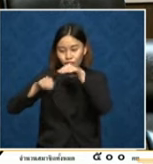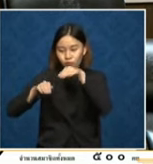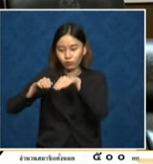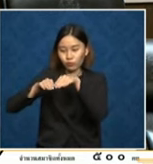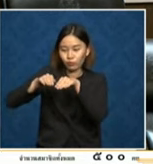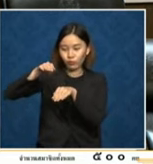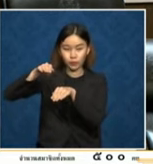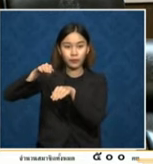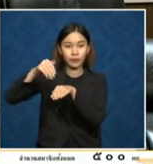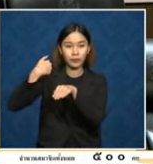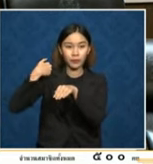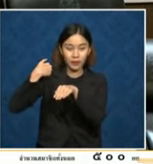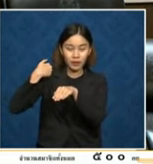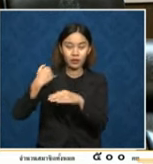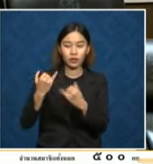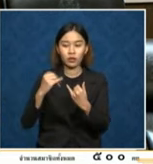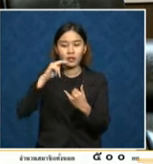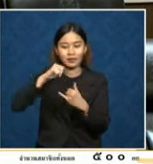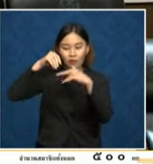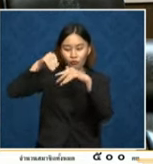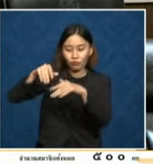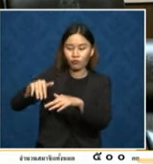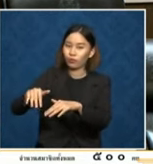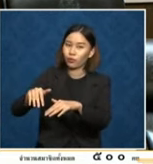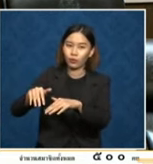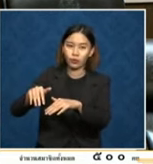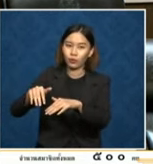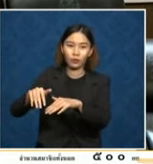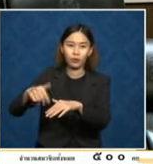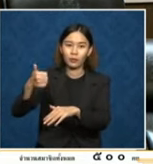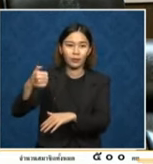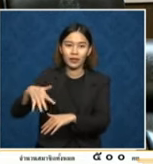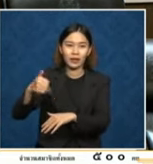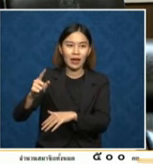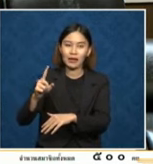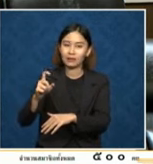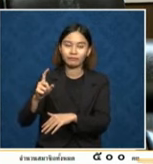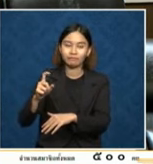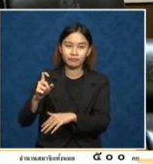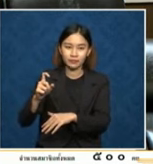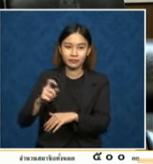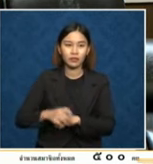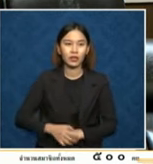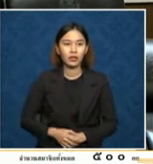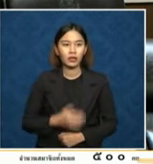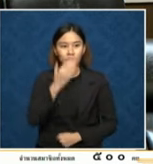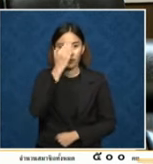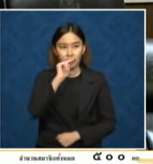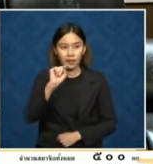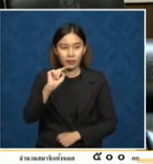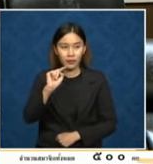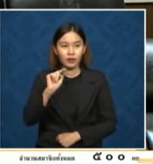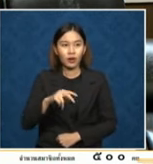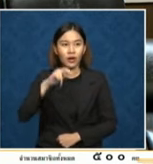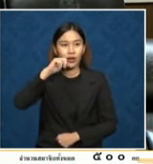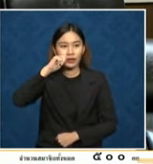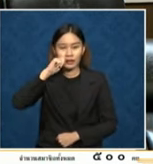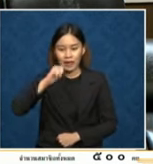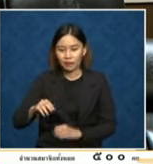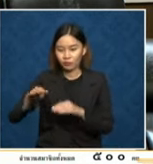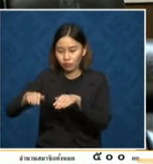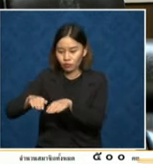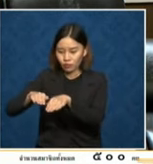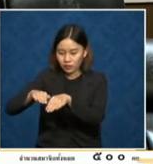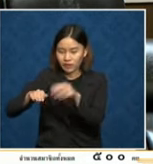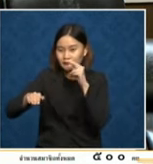ถนนนะคะทำให้การระบายน้ำคงจะเป็นไปไม่ได้อย่างดีมากนักนะคะเพราะว่าเท่ากับน้ำต้องสูงเท่า